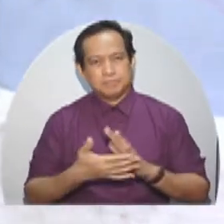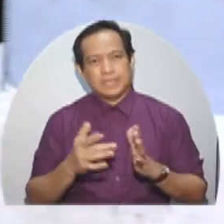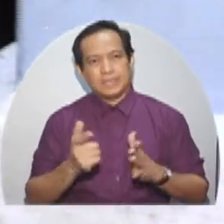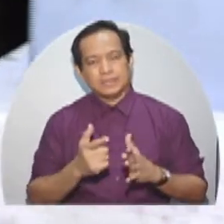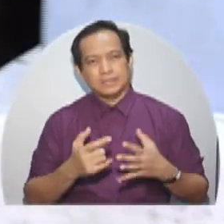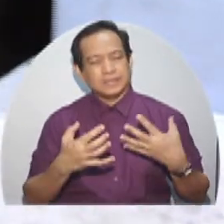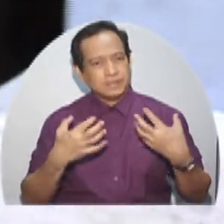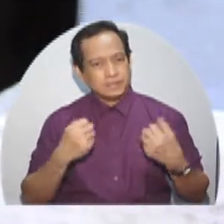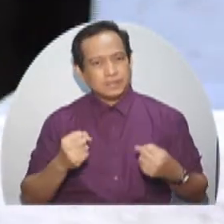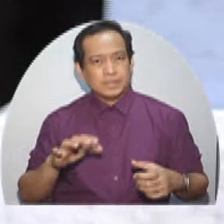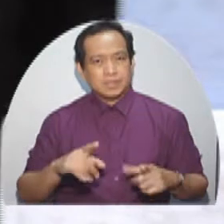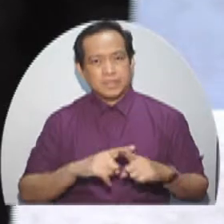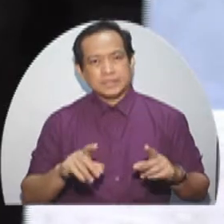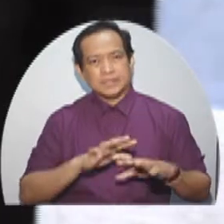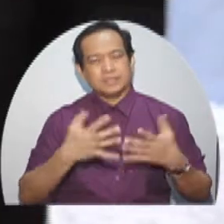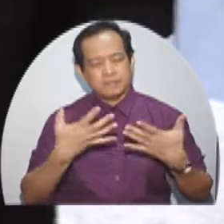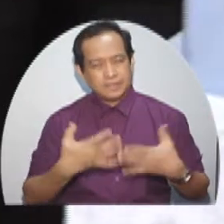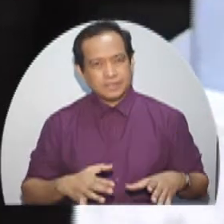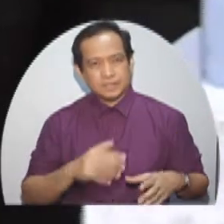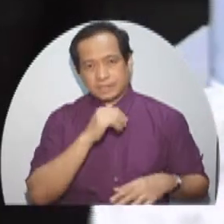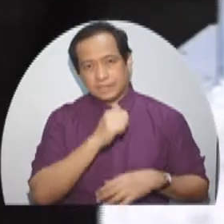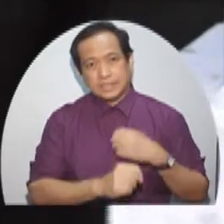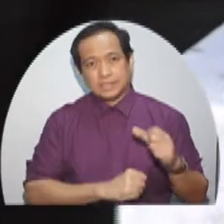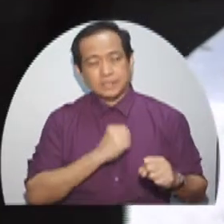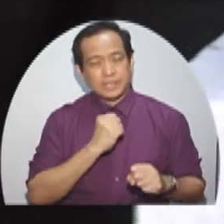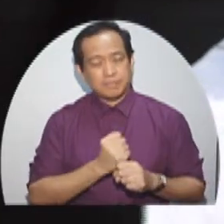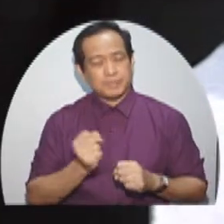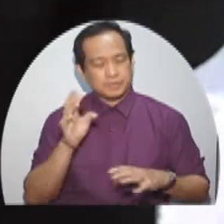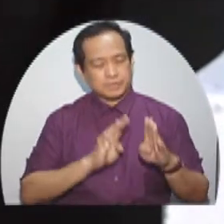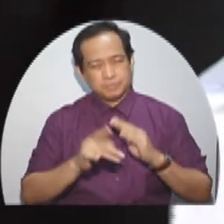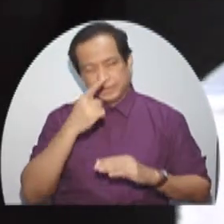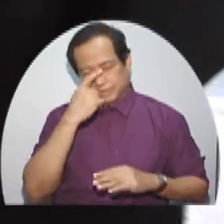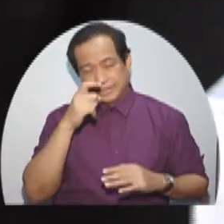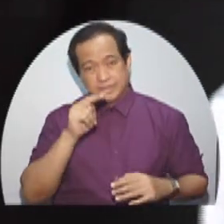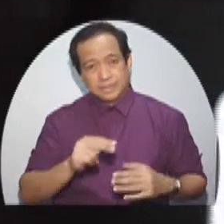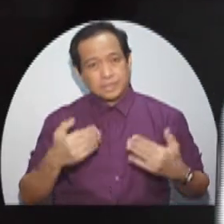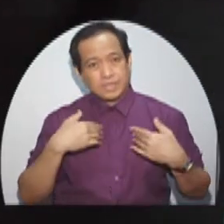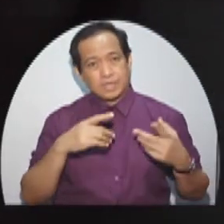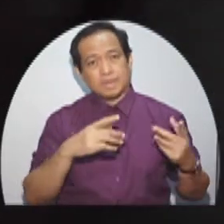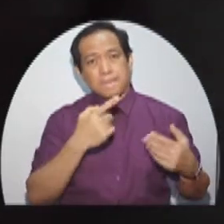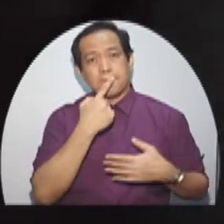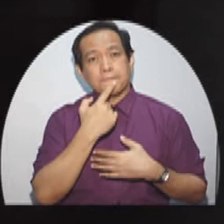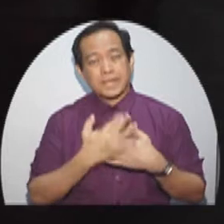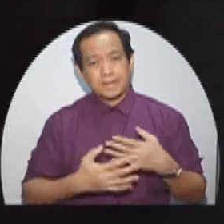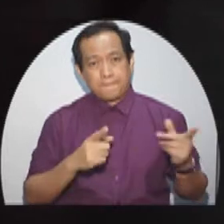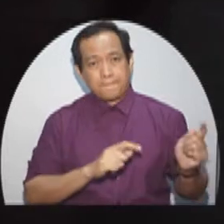hindi dito nagtatapos ang kalbaryo ni Aniya, sapagkat kinakailangan ngayon siya ay salinan ng